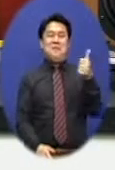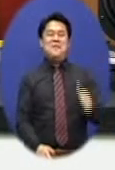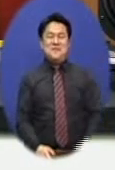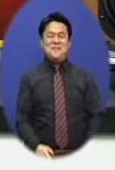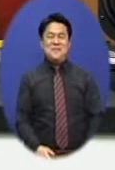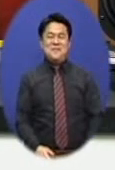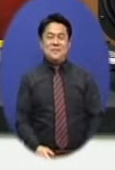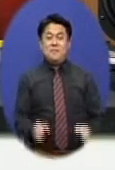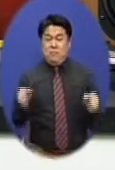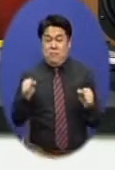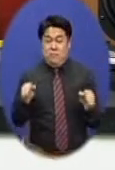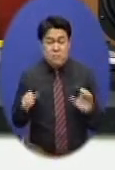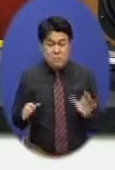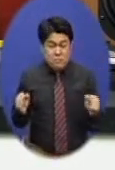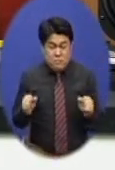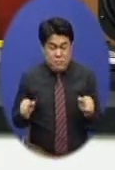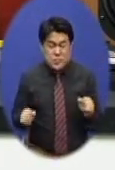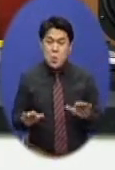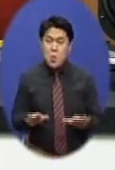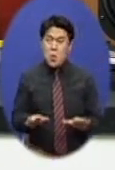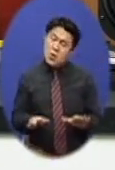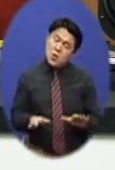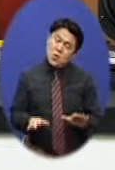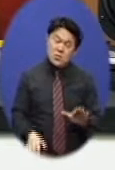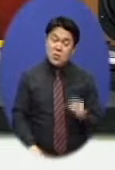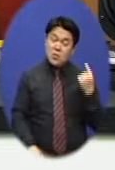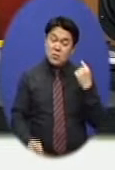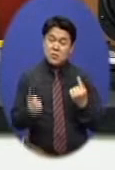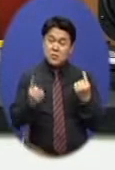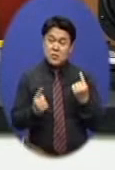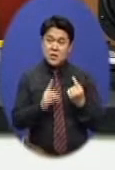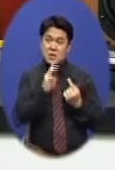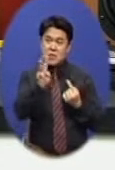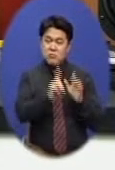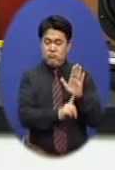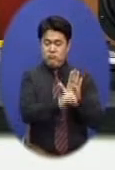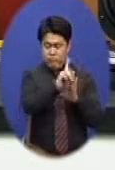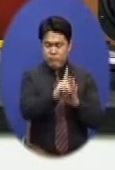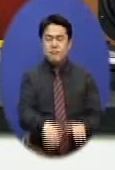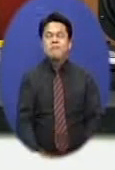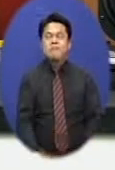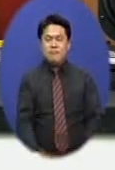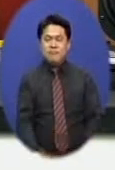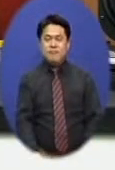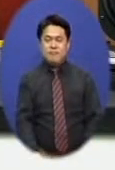그래요? 아, 그래요? 예, 많이 춥진 않나요? 어때요, 부산은? 예, 오늘은 어제보다 한 3도 이상 올랐습니다.